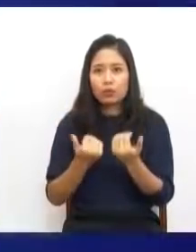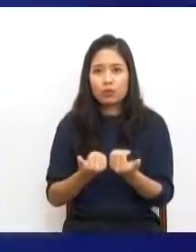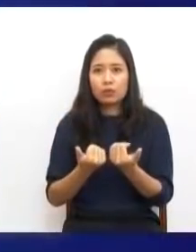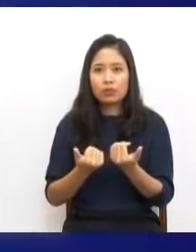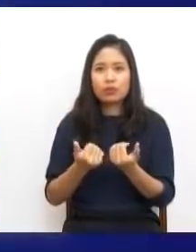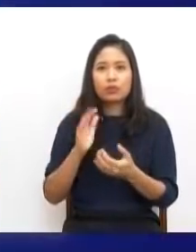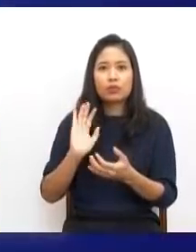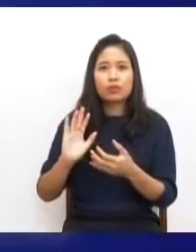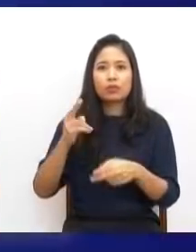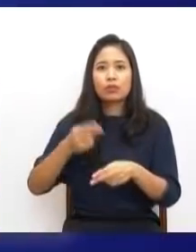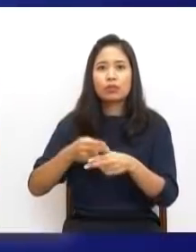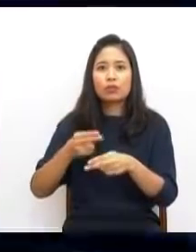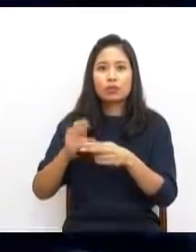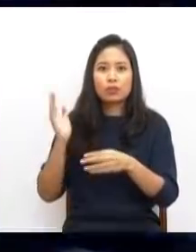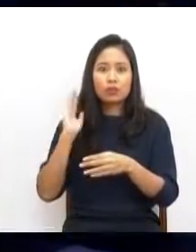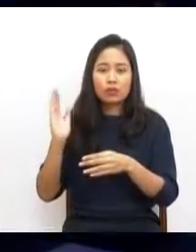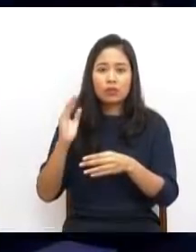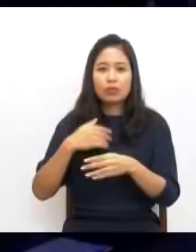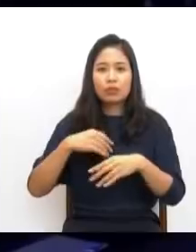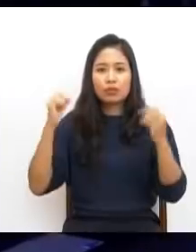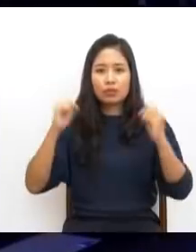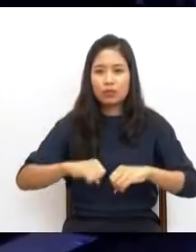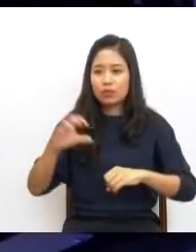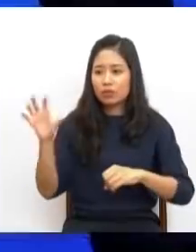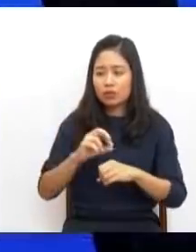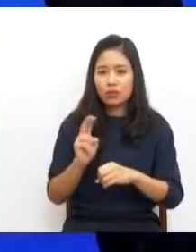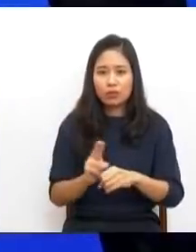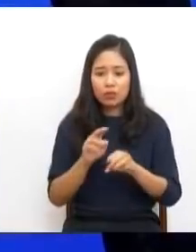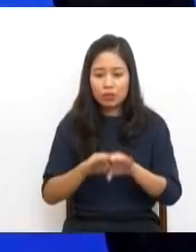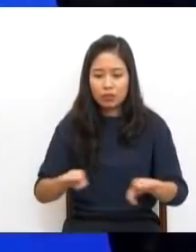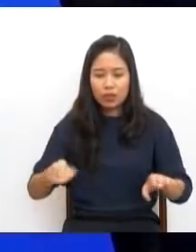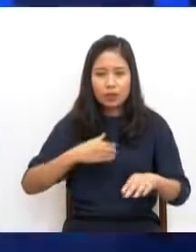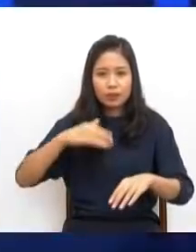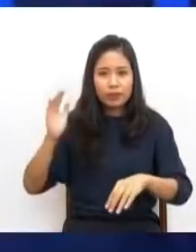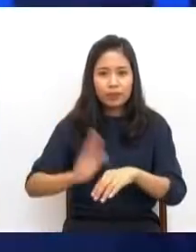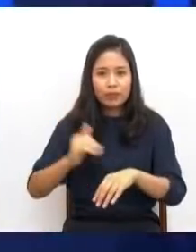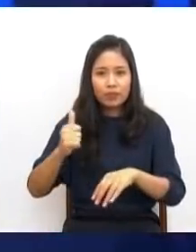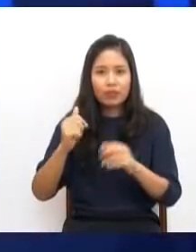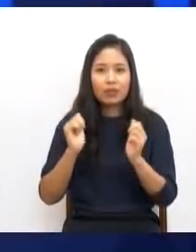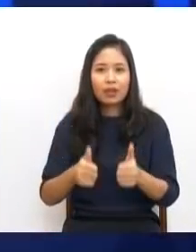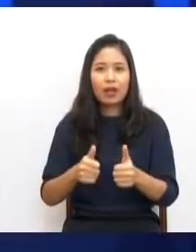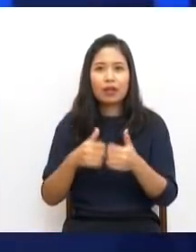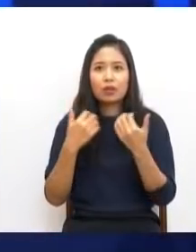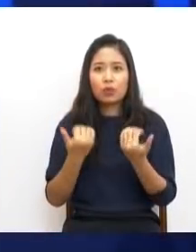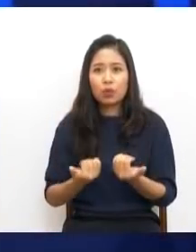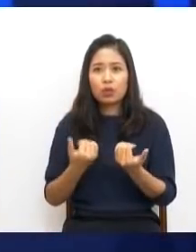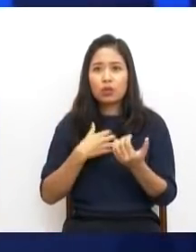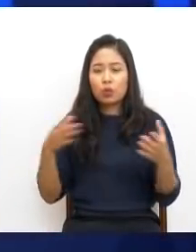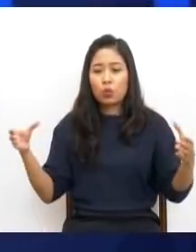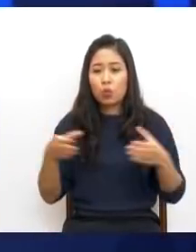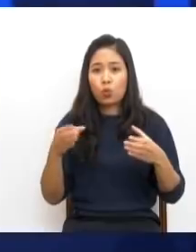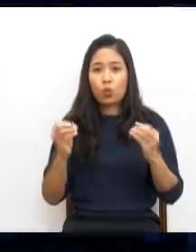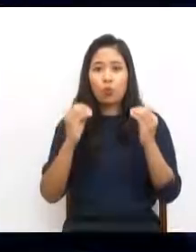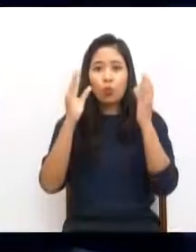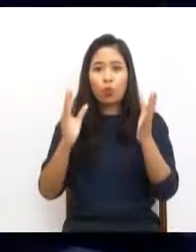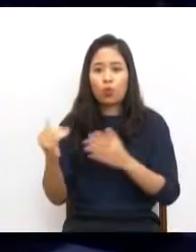คิดและสื่อการสอนที่สามารถนำไปใช้กับเด็กนักเรียนได้อย่างมีประสิทธิภาพสูงสุด ในวันนี้เนี่ยเราได้รวมตัวของคุณครูที่เคยอบร